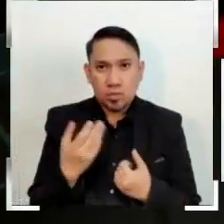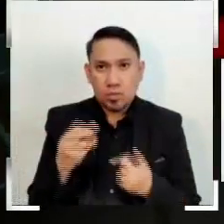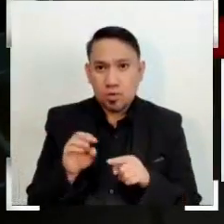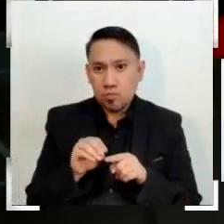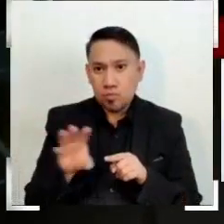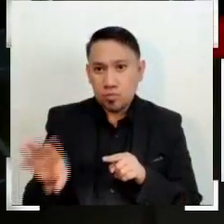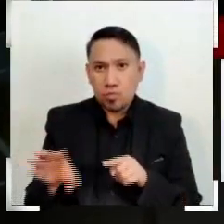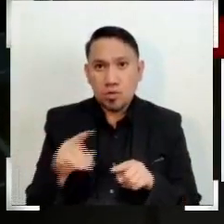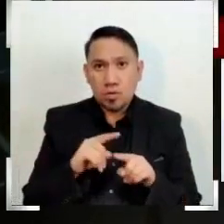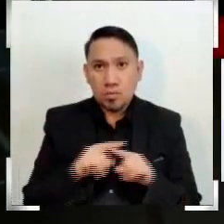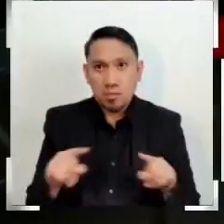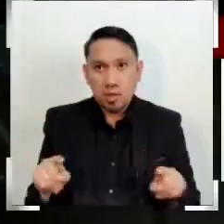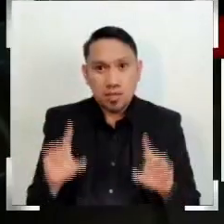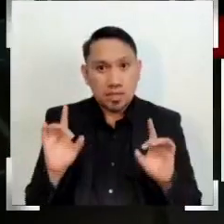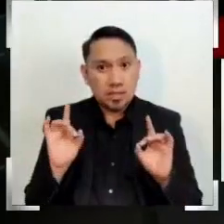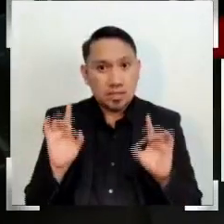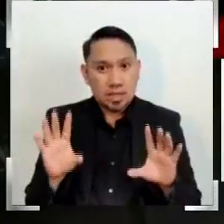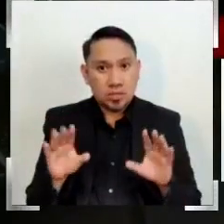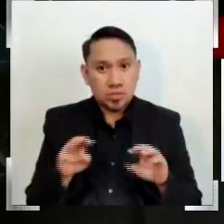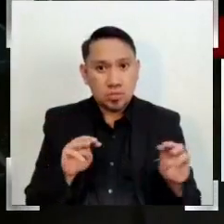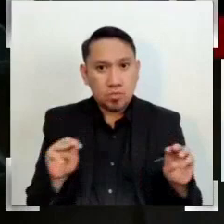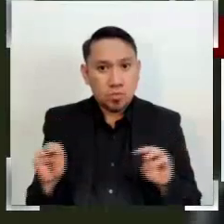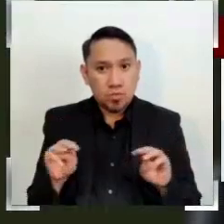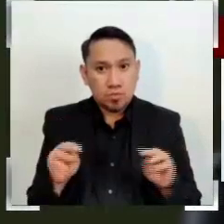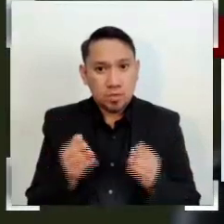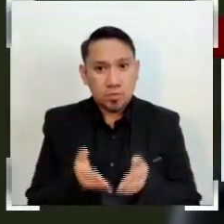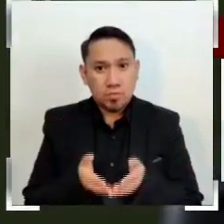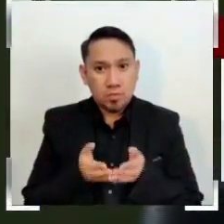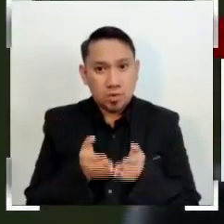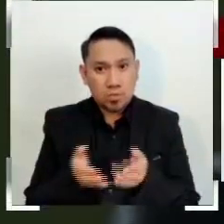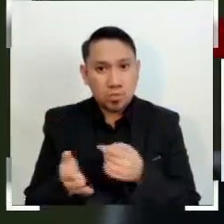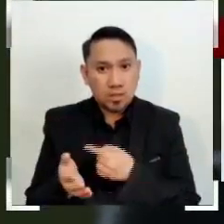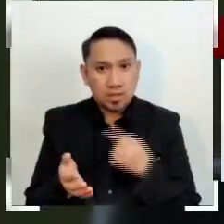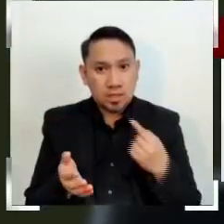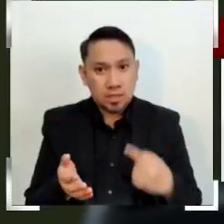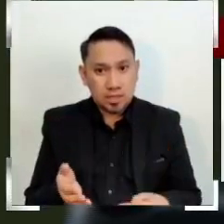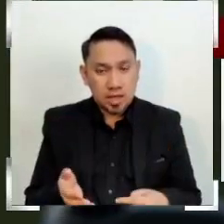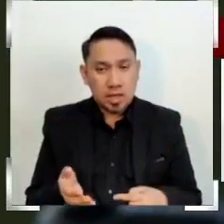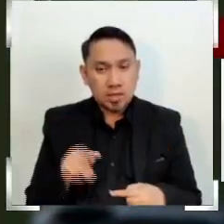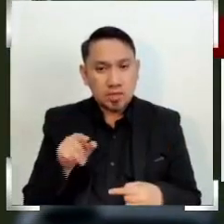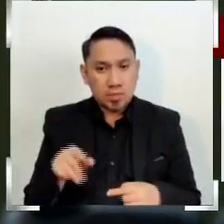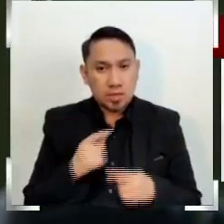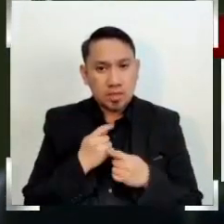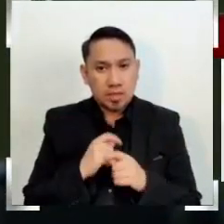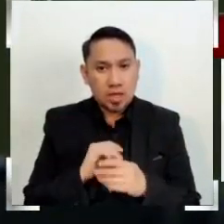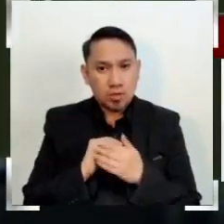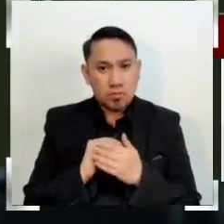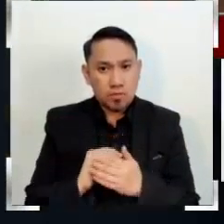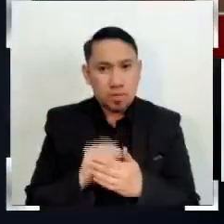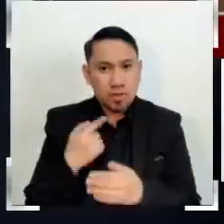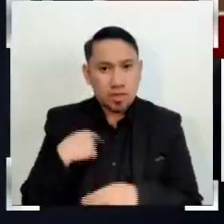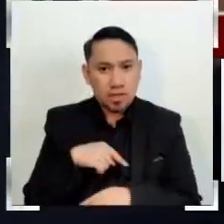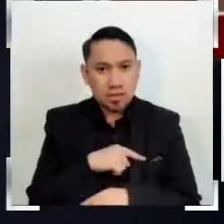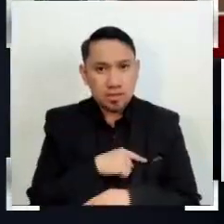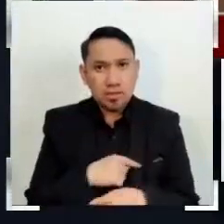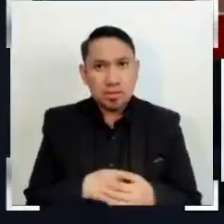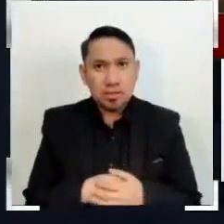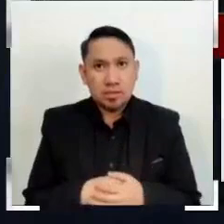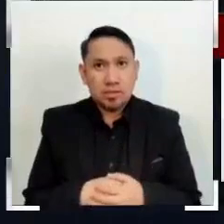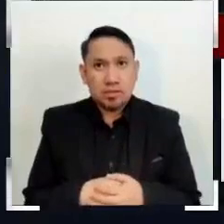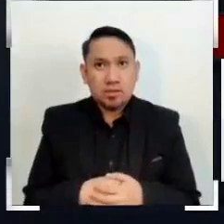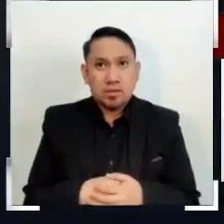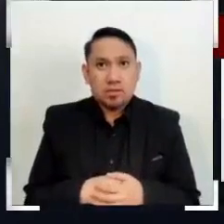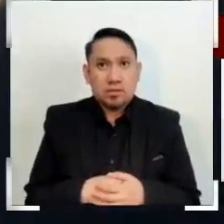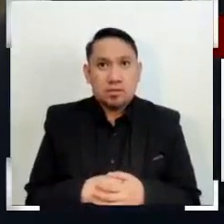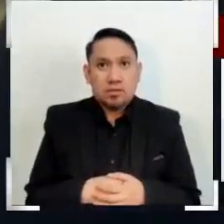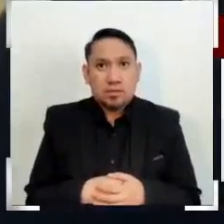nag-dangerous maneuver umano ang mga barko ng China na pilit humaharang sa aming dadaanan na pwede raw mauwi sa banggaan. Sabi mo,